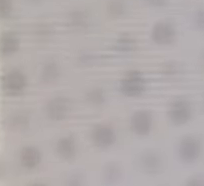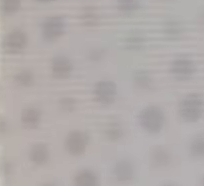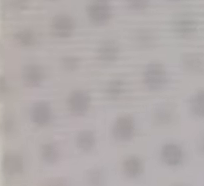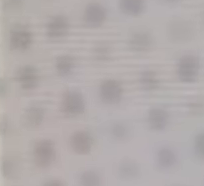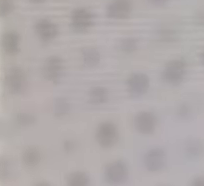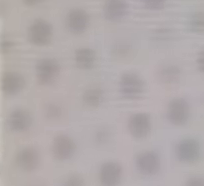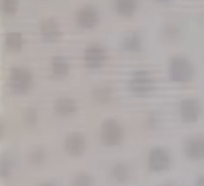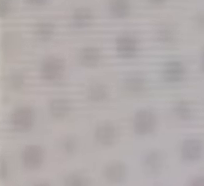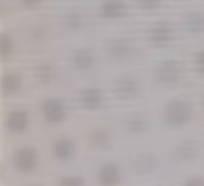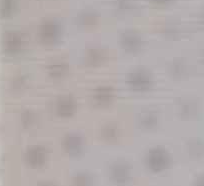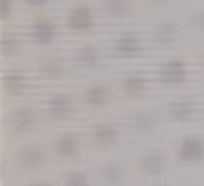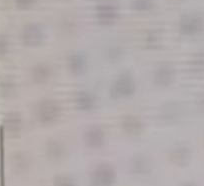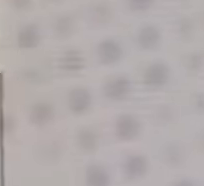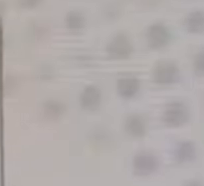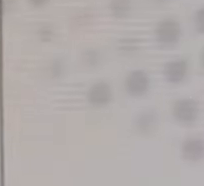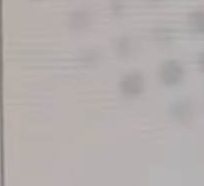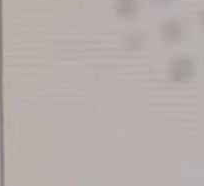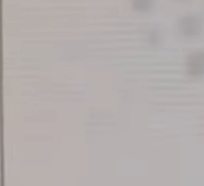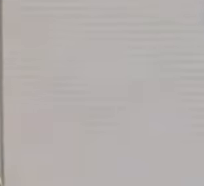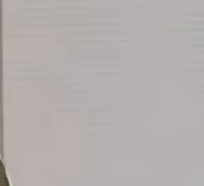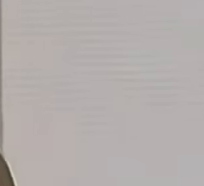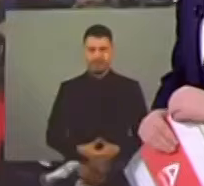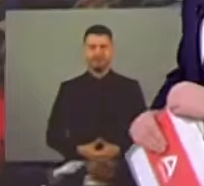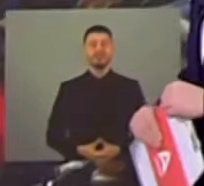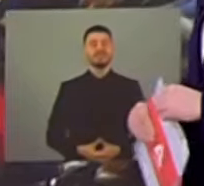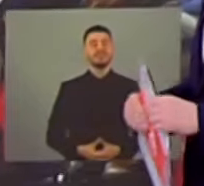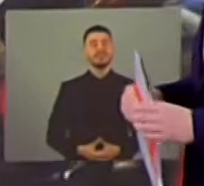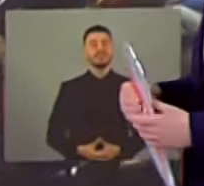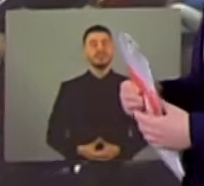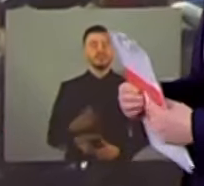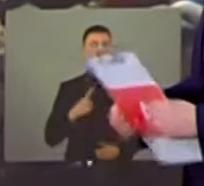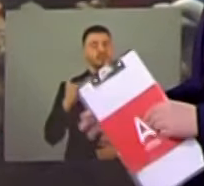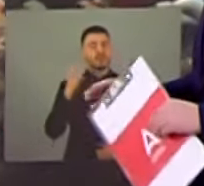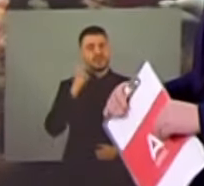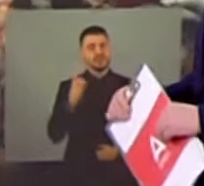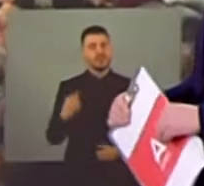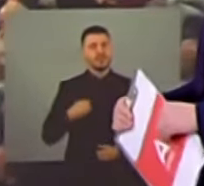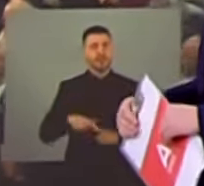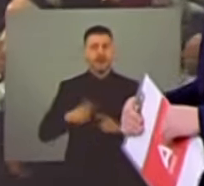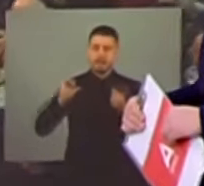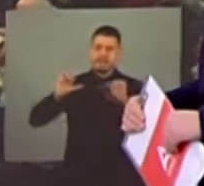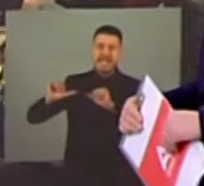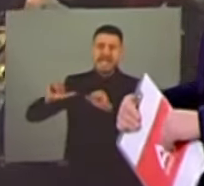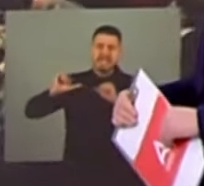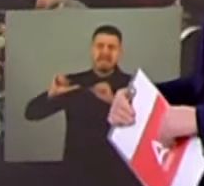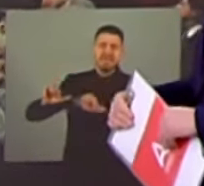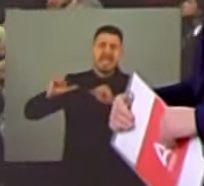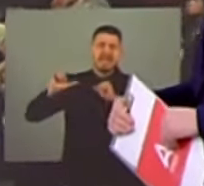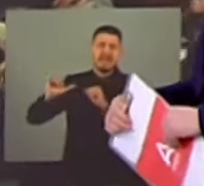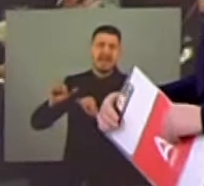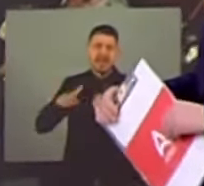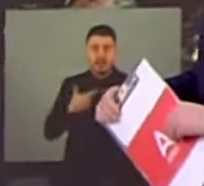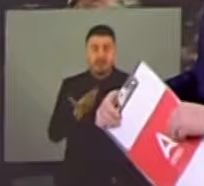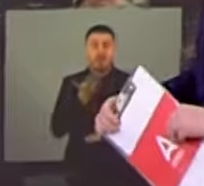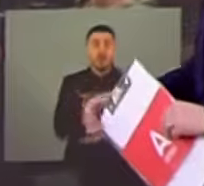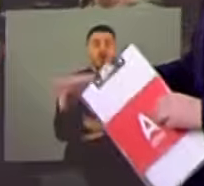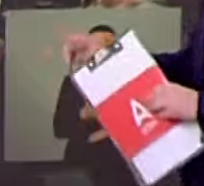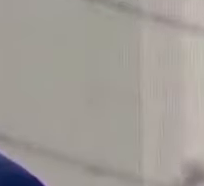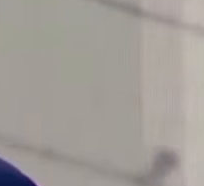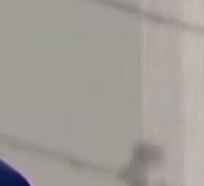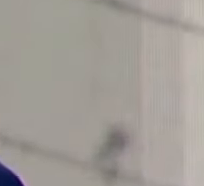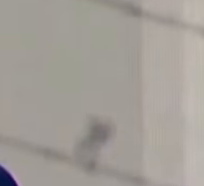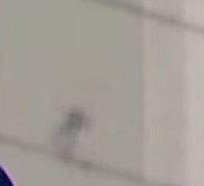τελικά εκλογές για την ανάδειξη Προέδρου, θέλω να μου πεις, Ιάσονα, πώς διαβάζουν τις εξελίξεις οι πρωταγωνιστές των